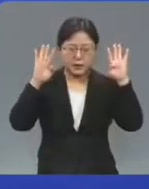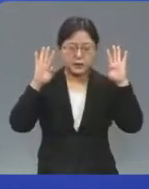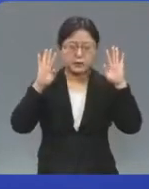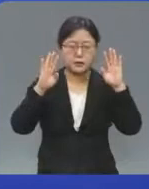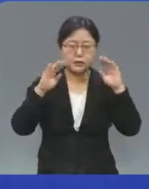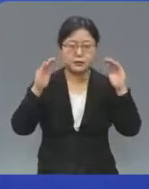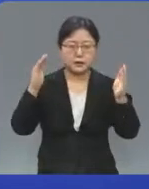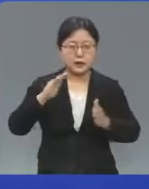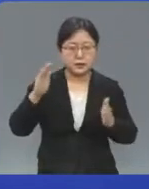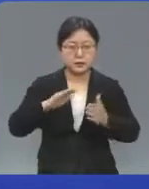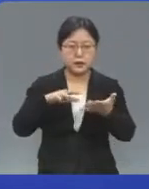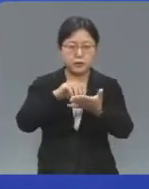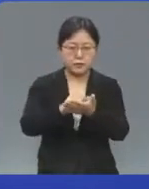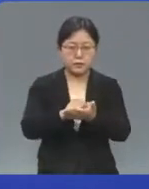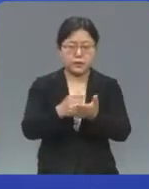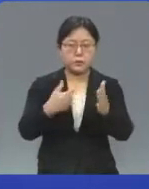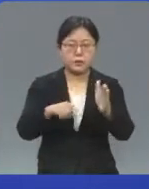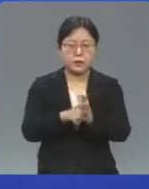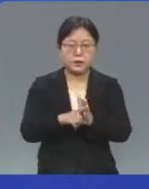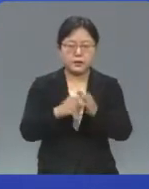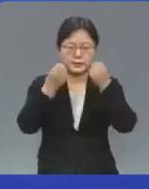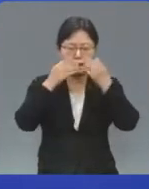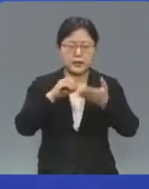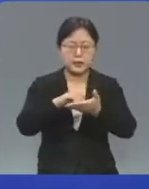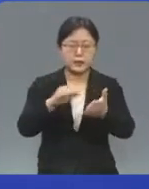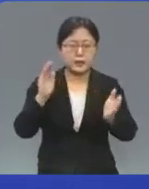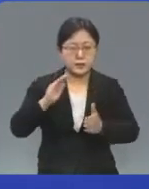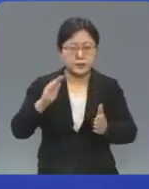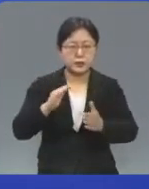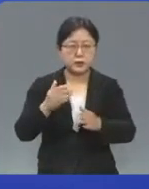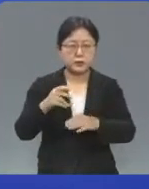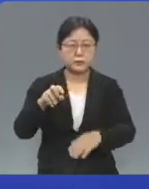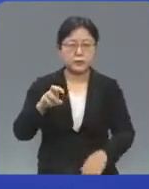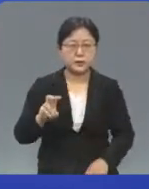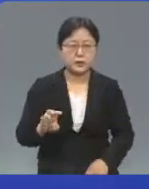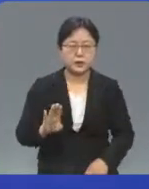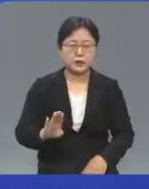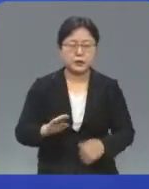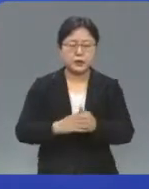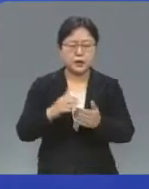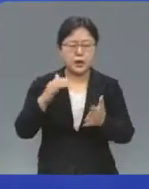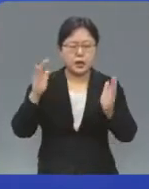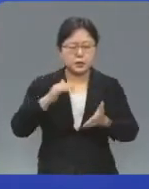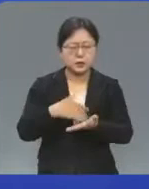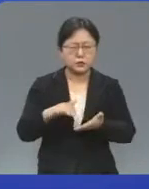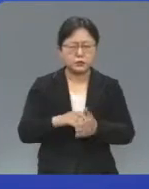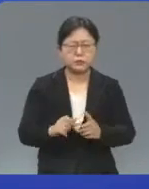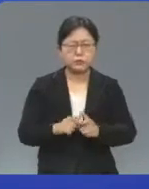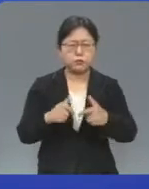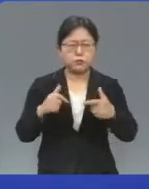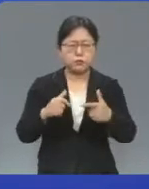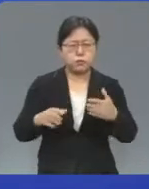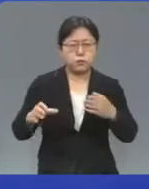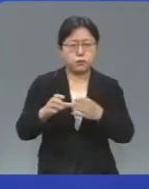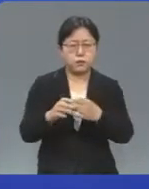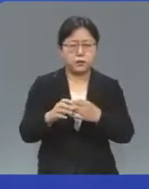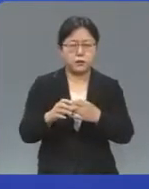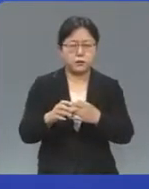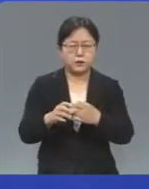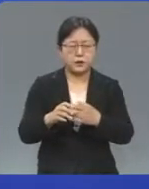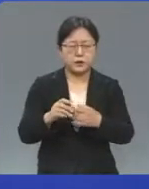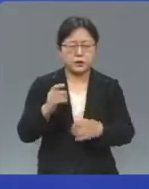재학생 확보를 높이기 위해 신입생과 편입생을 모집하는 과정에 학생 수 부풀리기 를 했다는 의혹이 제기됐습니다